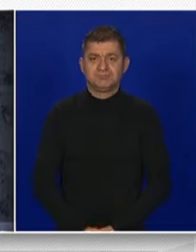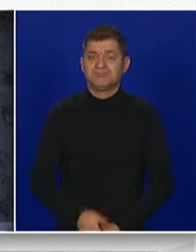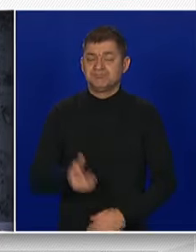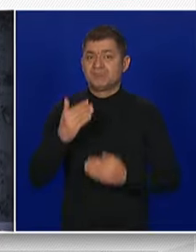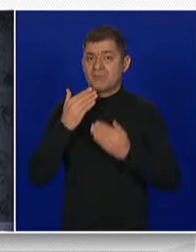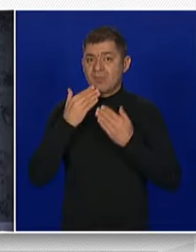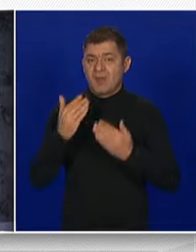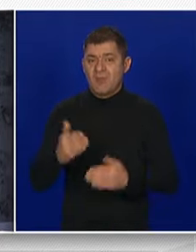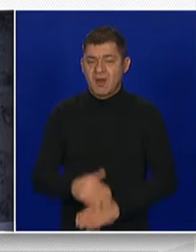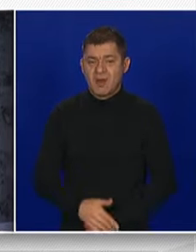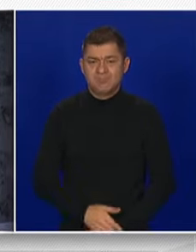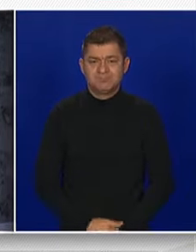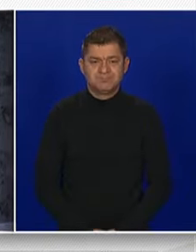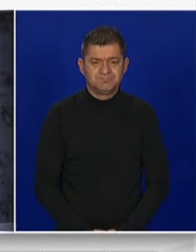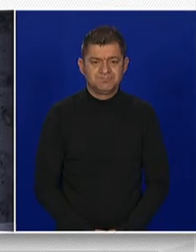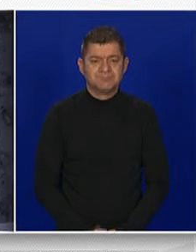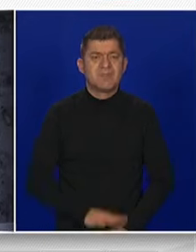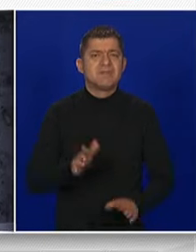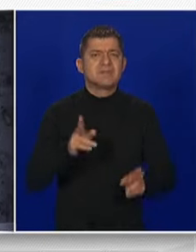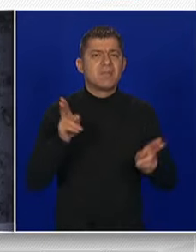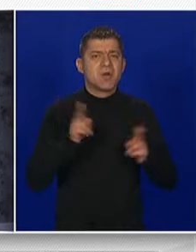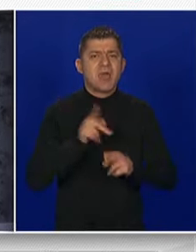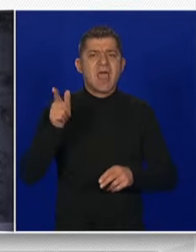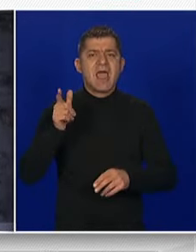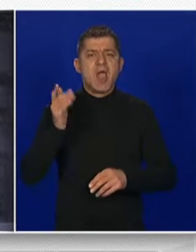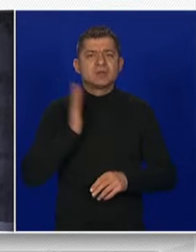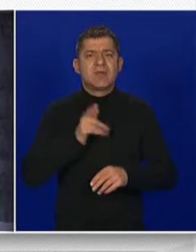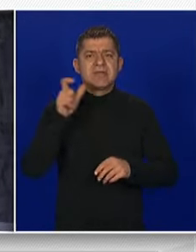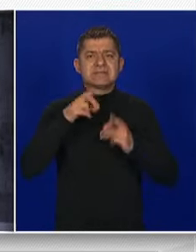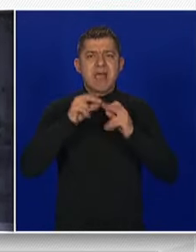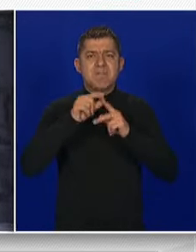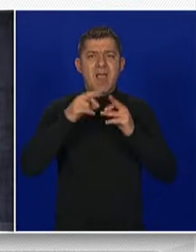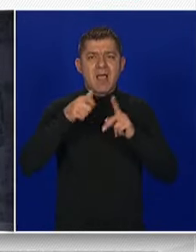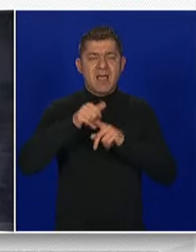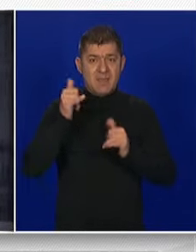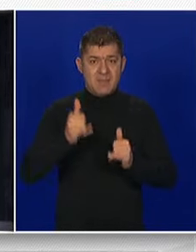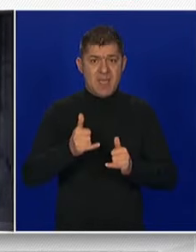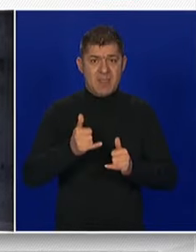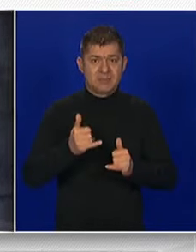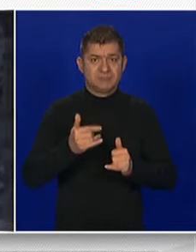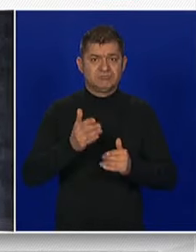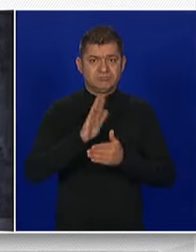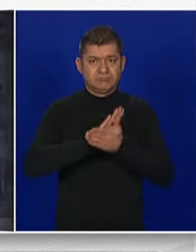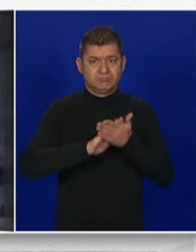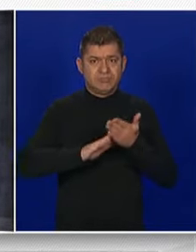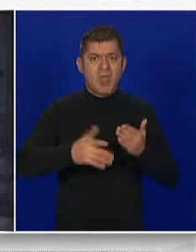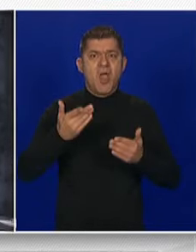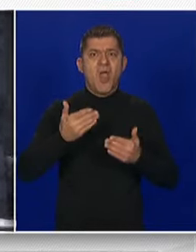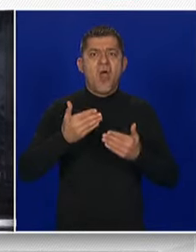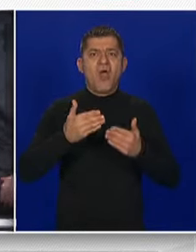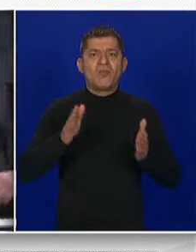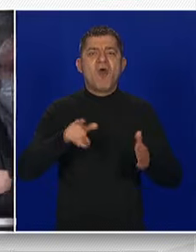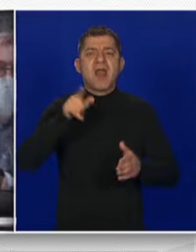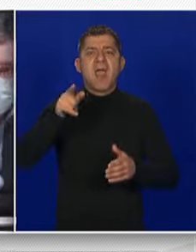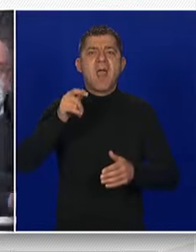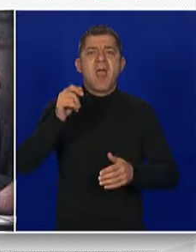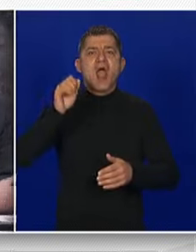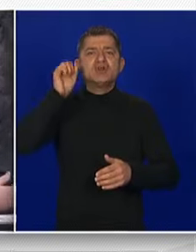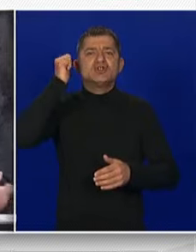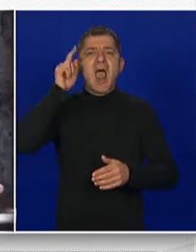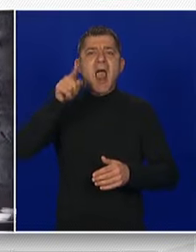tom pojašnjenju. Dakle, kratko samo za gospodina Capaka, danas se otvara jedno od najvećih klizališta, ono na Šalati, dakle, koje je površinom